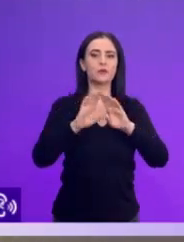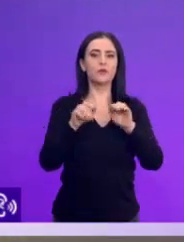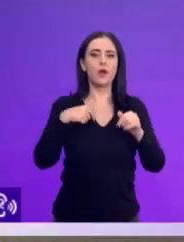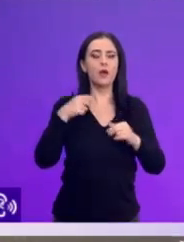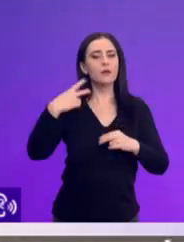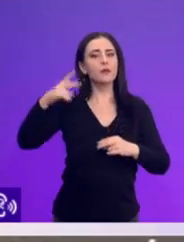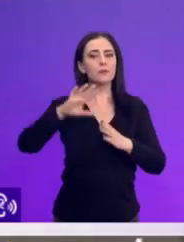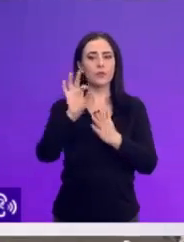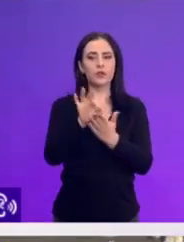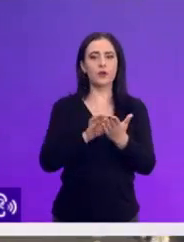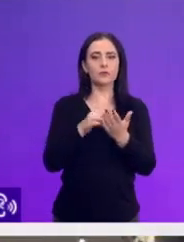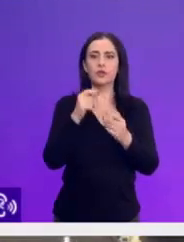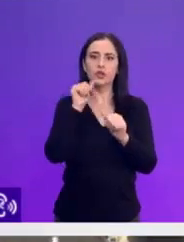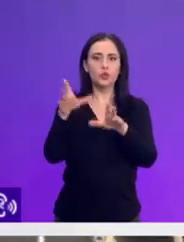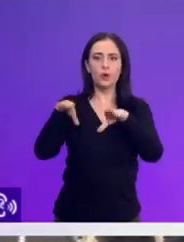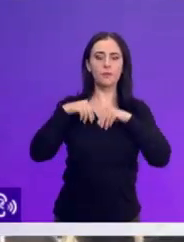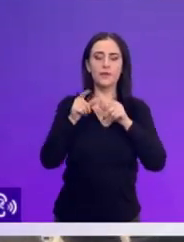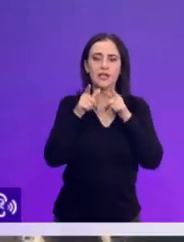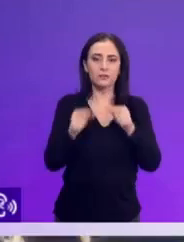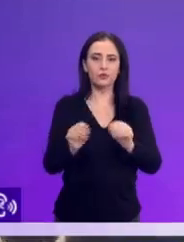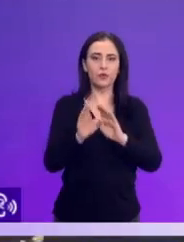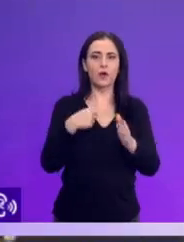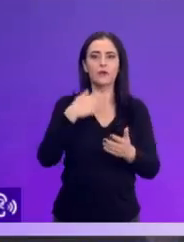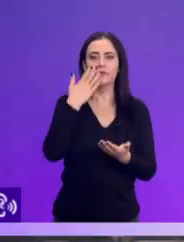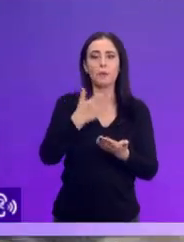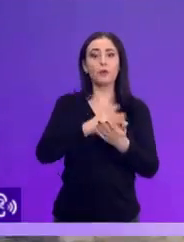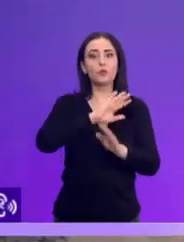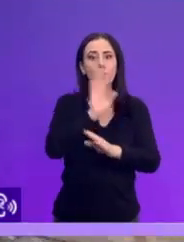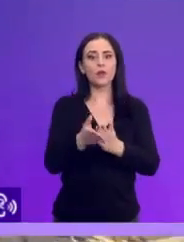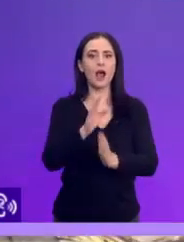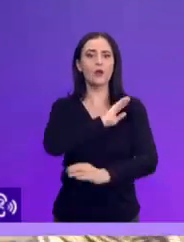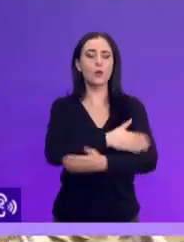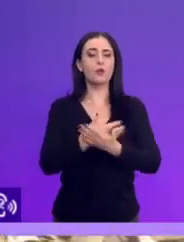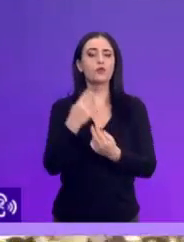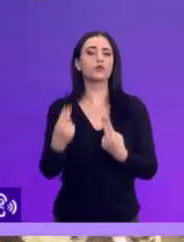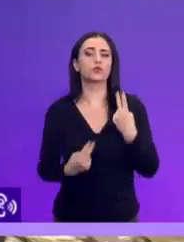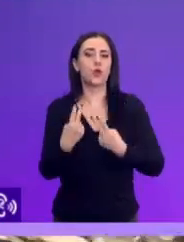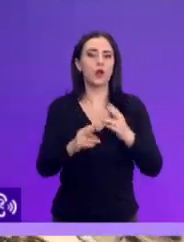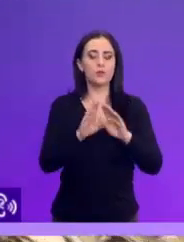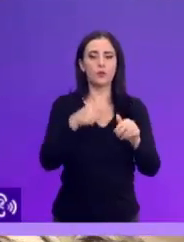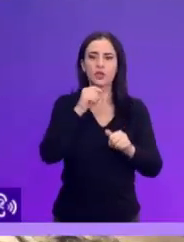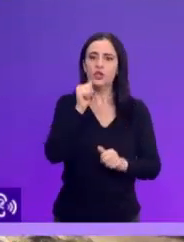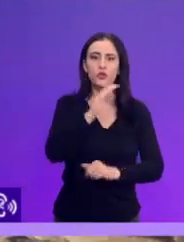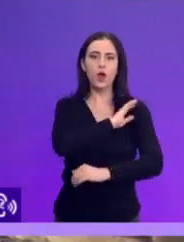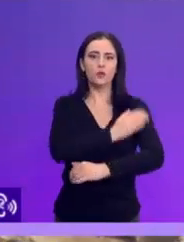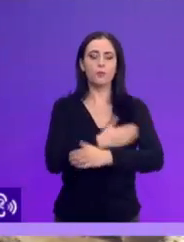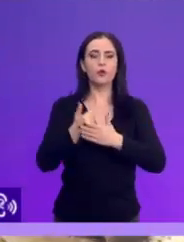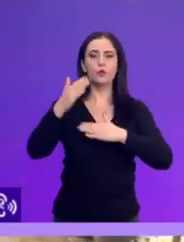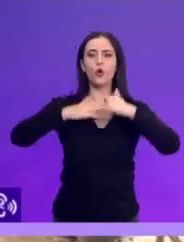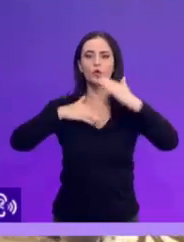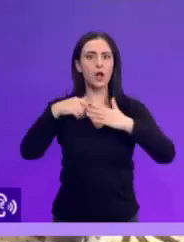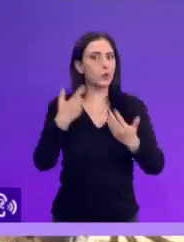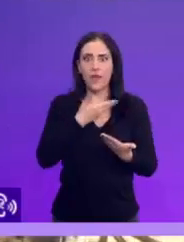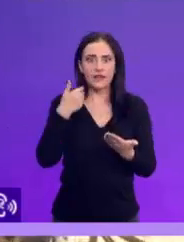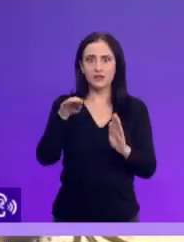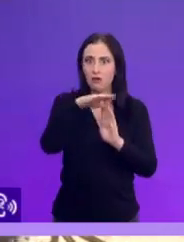nici de acolo nu a primit un răspuns dacă exista sau nu această autorizație de funcționare. Nici autorizația de construcție nu a